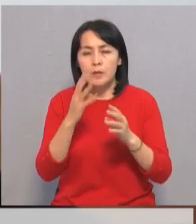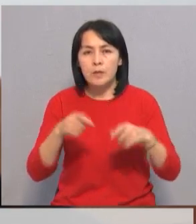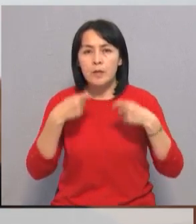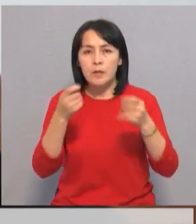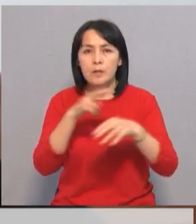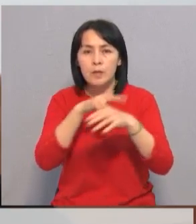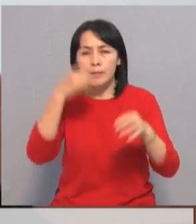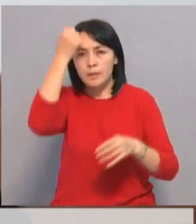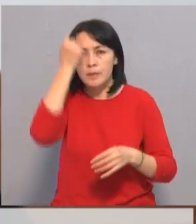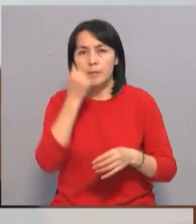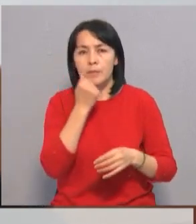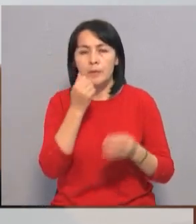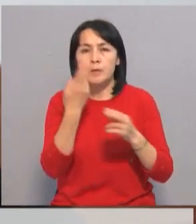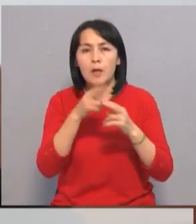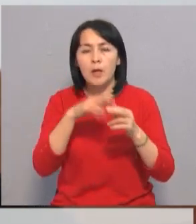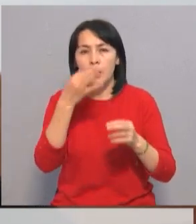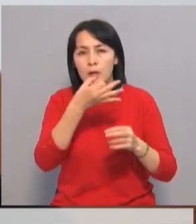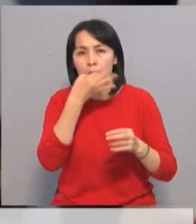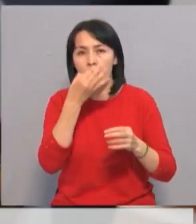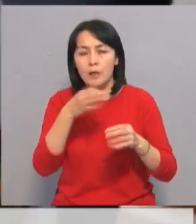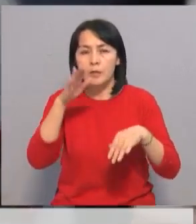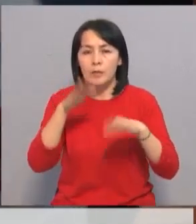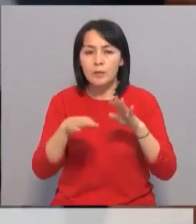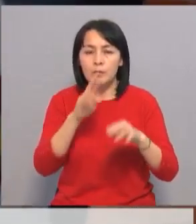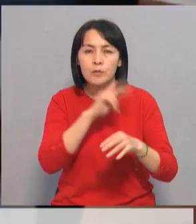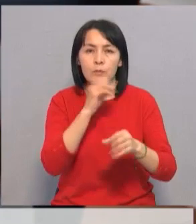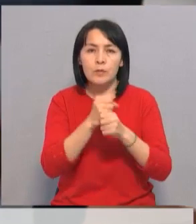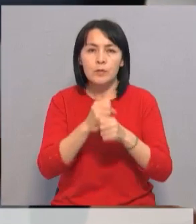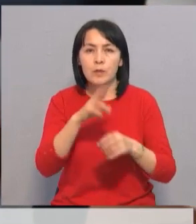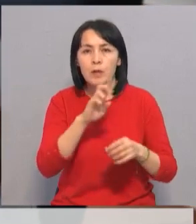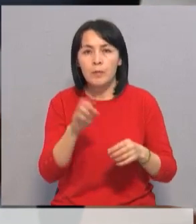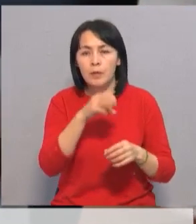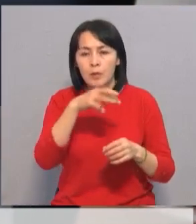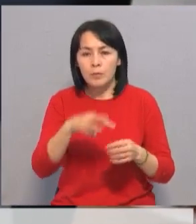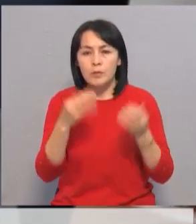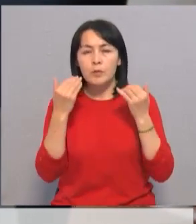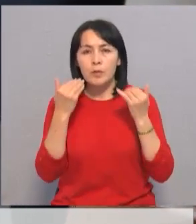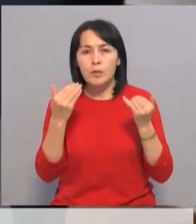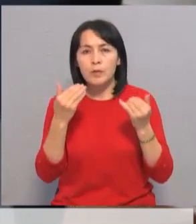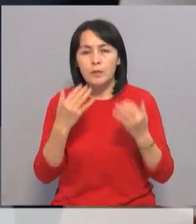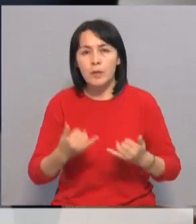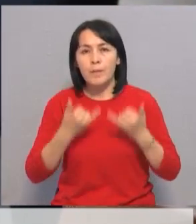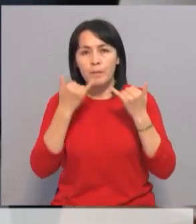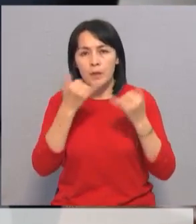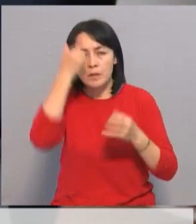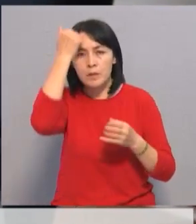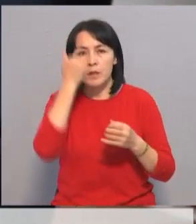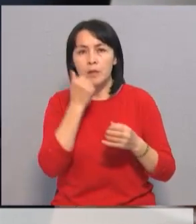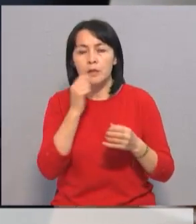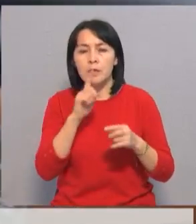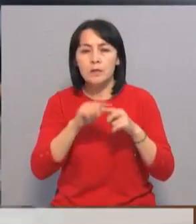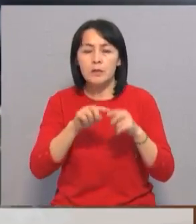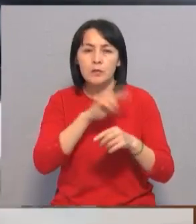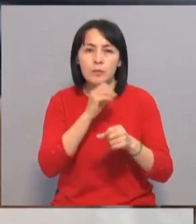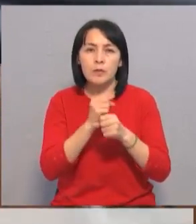департамент полиции благодарственное письмо, в котором отметила профессионализм дознавателя Багдаулета Мусакулыуло и выразила искреннюю признательность за